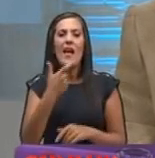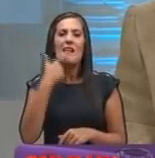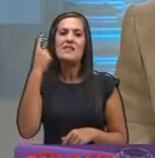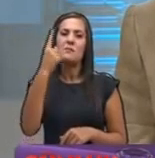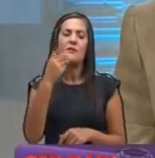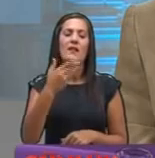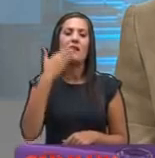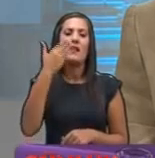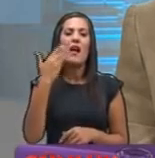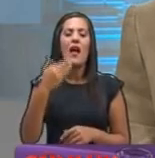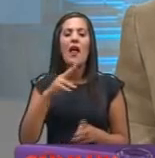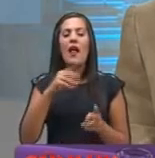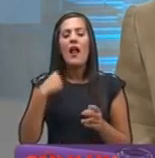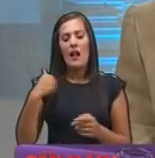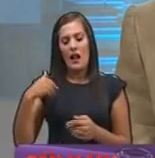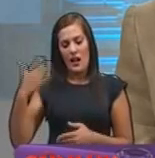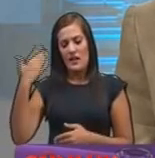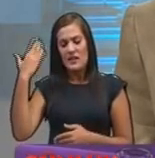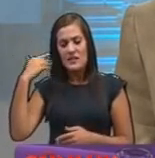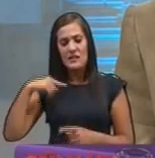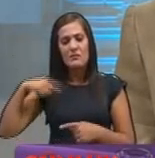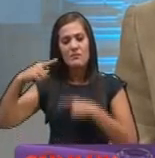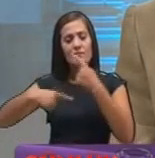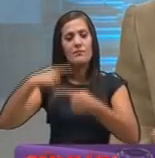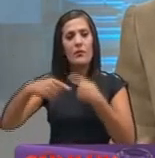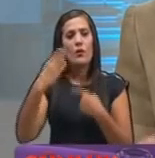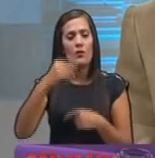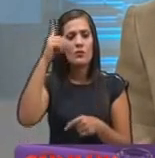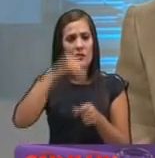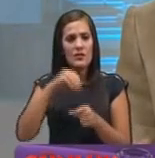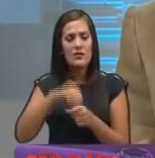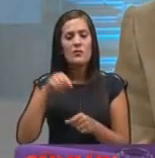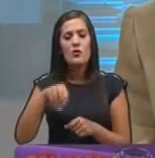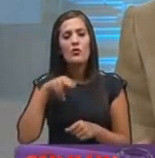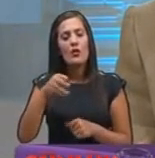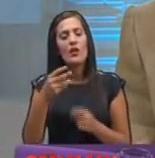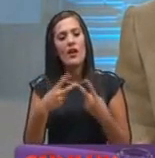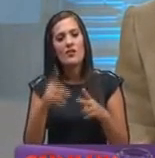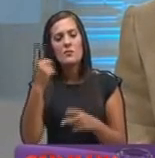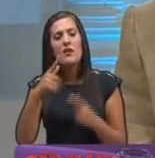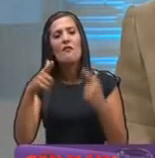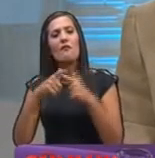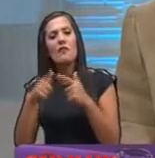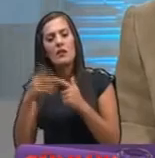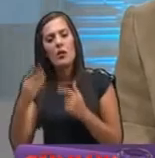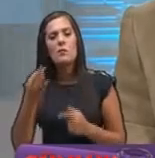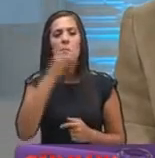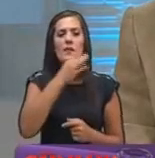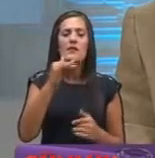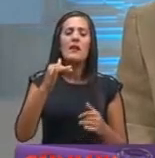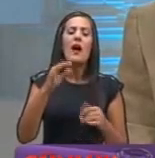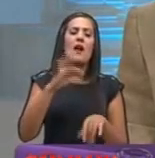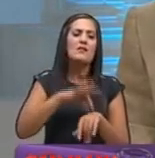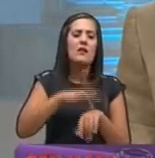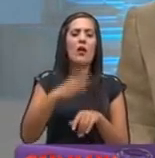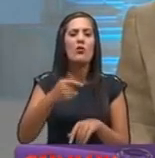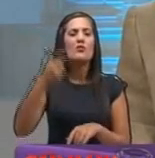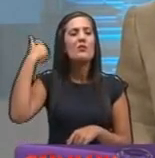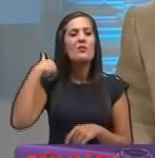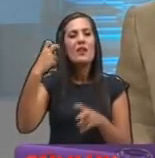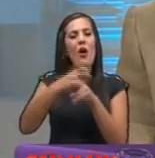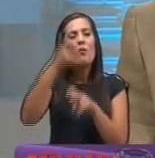bir hikaye, kronik şikayetler olduğu için yani buna yol açacak bir şey, fıtık olsun, benzeri rahatsızlıklar olsun, yine yani omurga ile